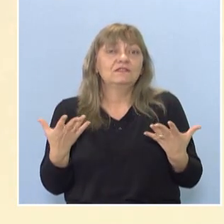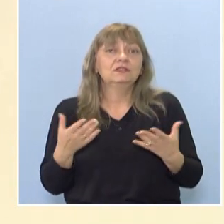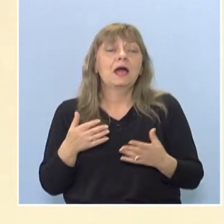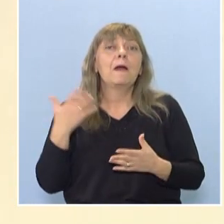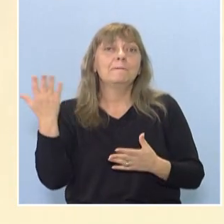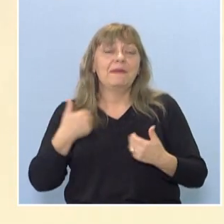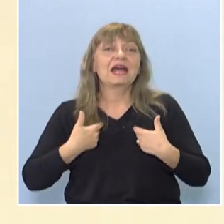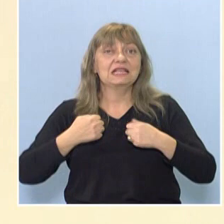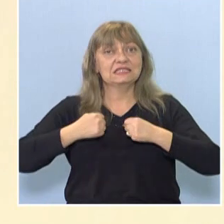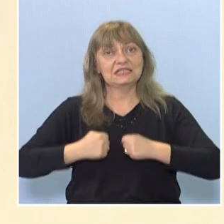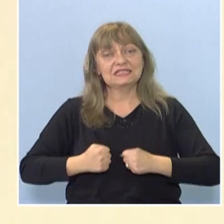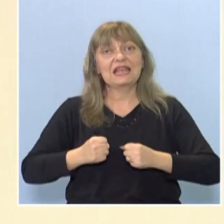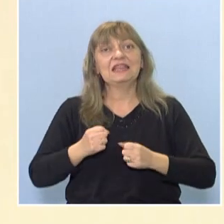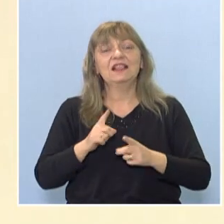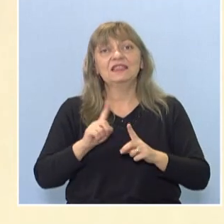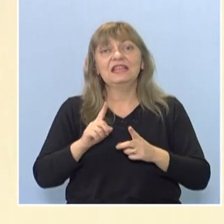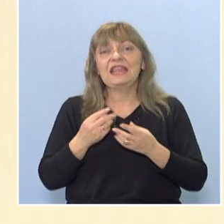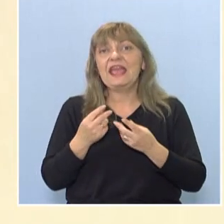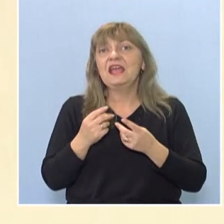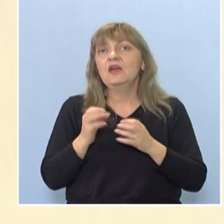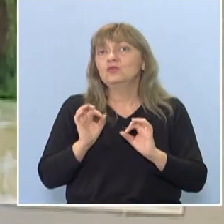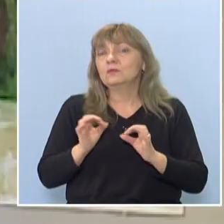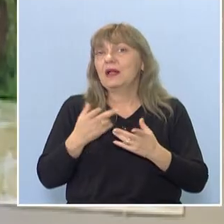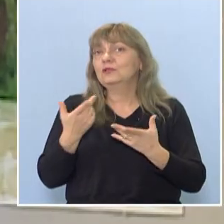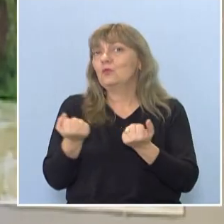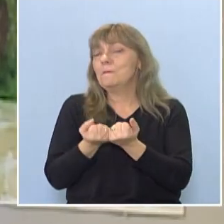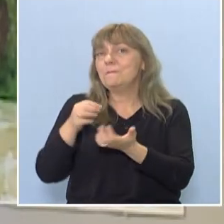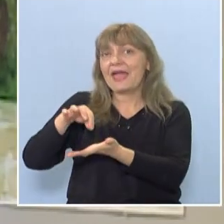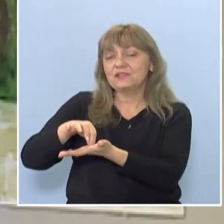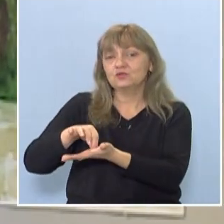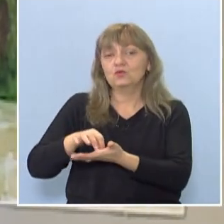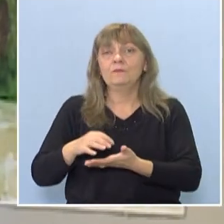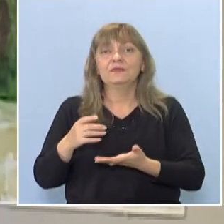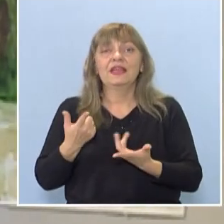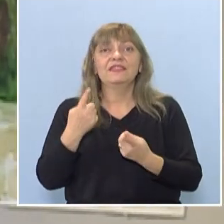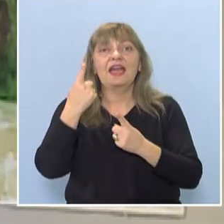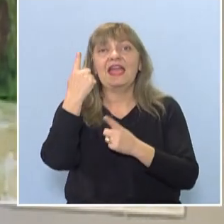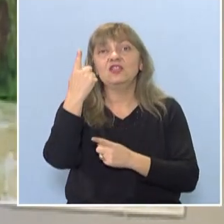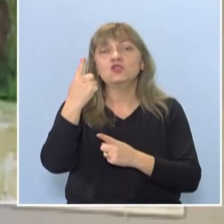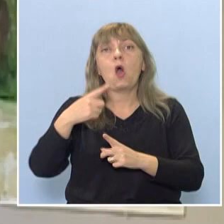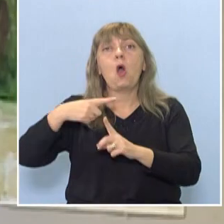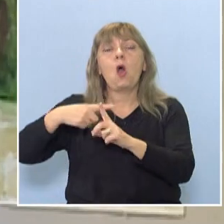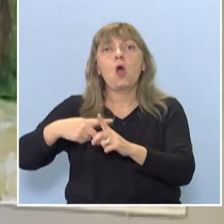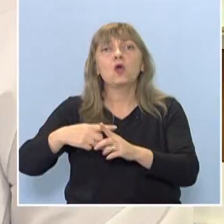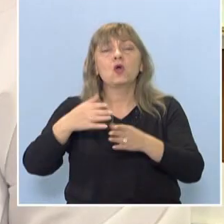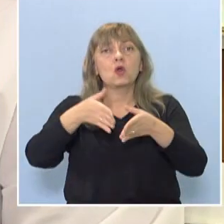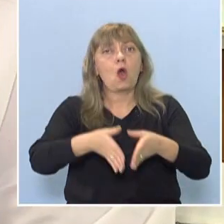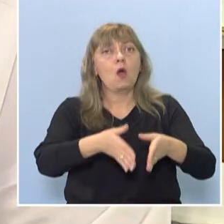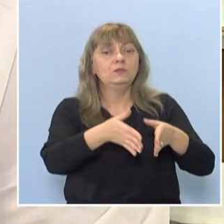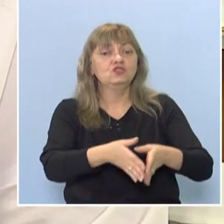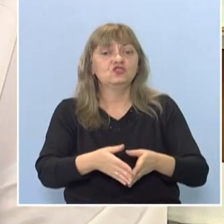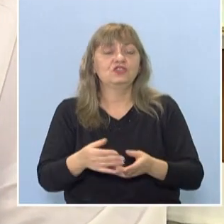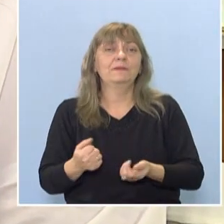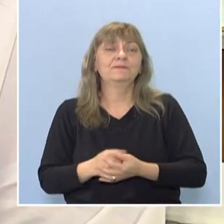заставал на необичайно място при самото рисуване, беше на извисено гробище над самото село.